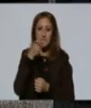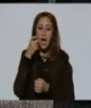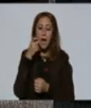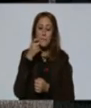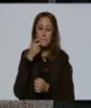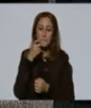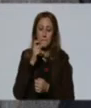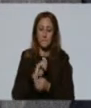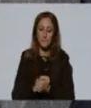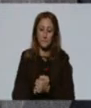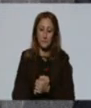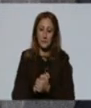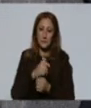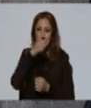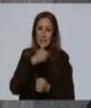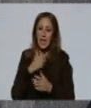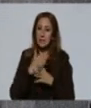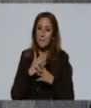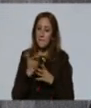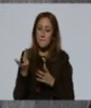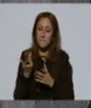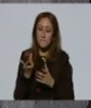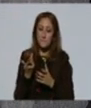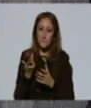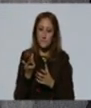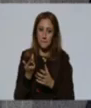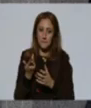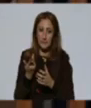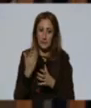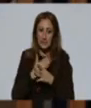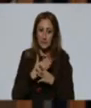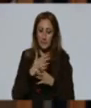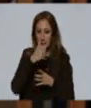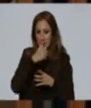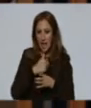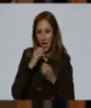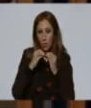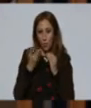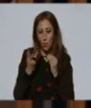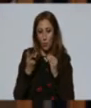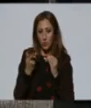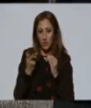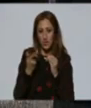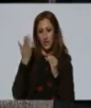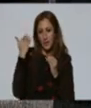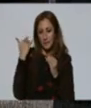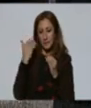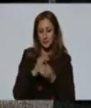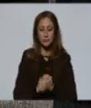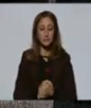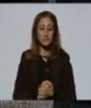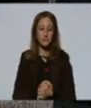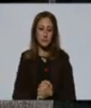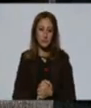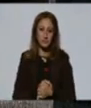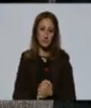يعني احكي لي اخر موقف ضايقك مثلا ما مش هتلاقي انت هتلاقي حاجه انت مش لا هي المشكله بس انا اللي بنسى بسرعه انا